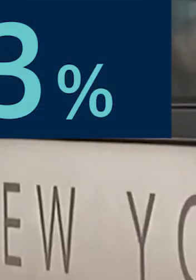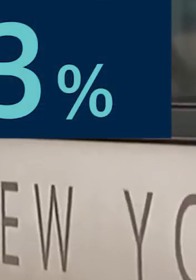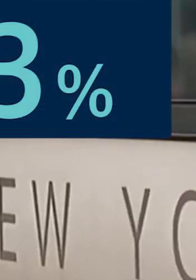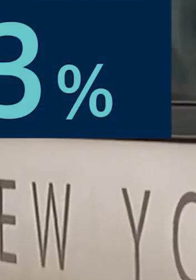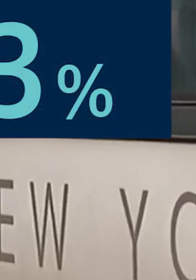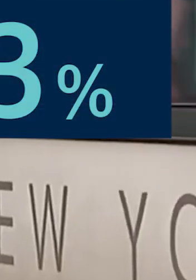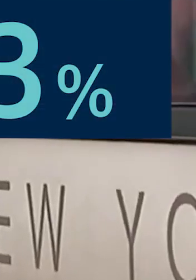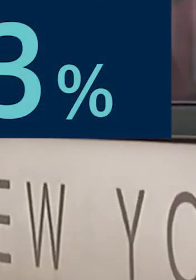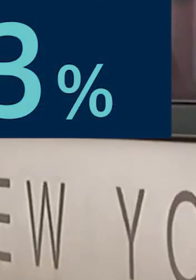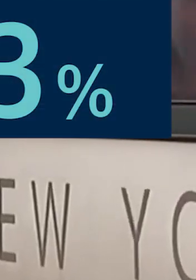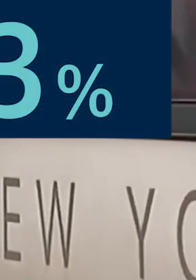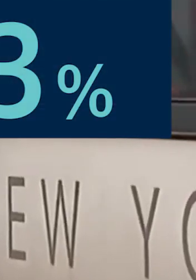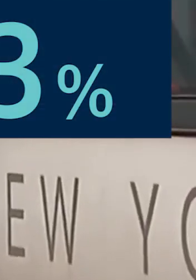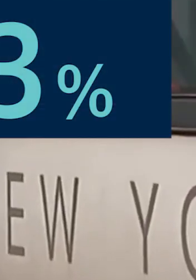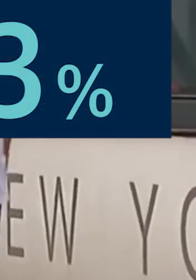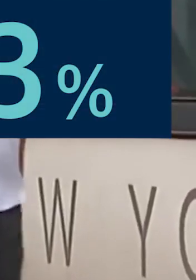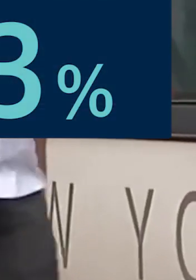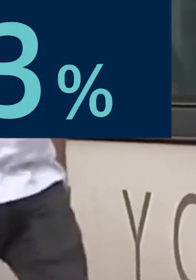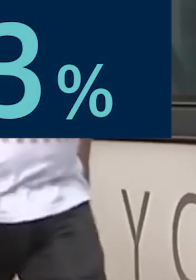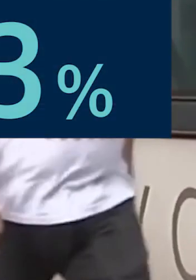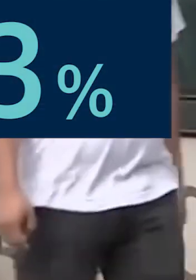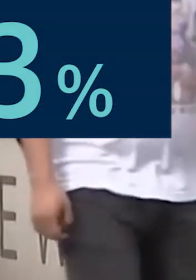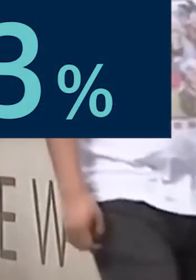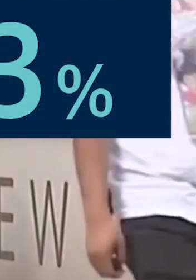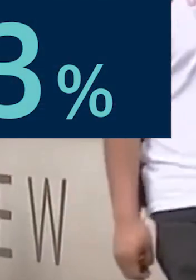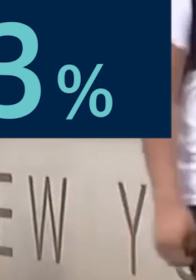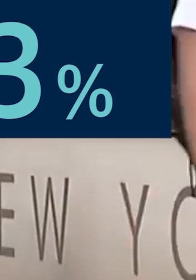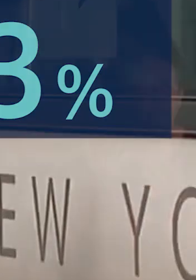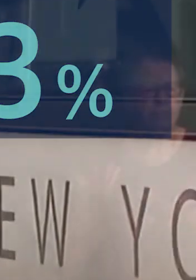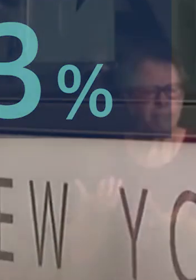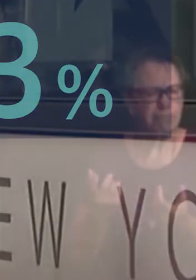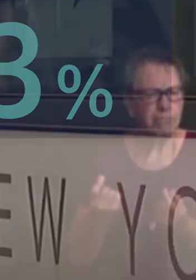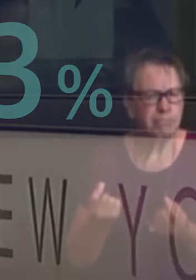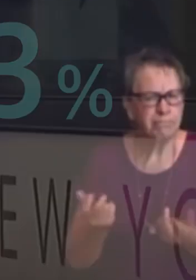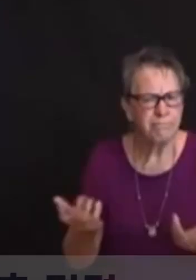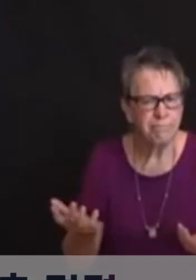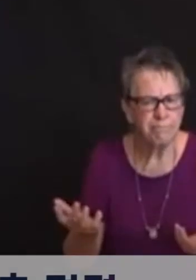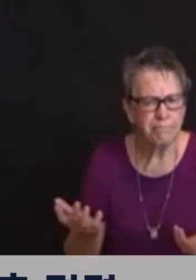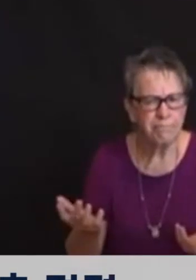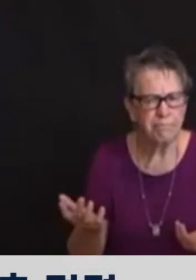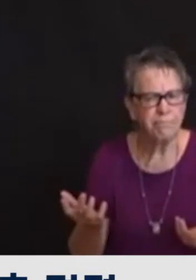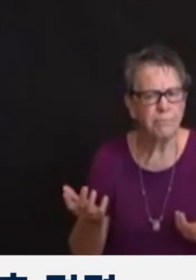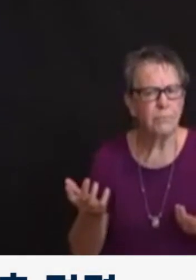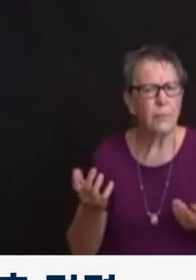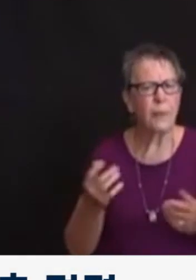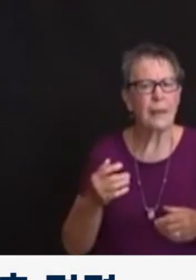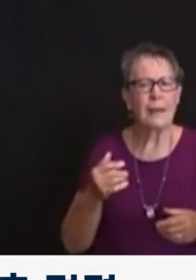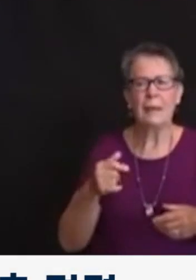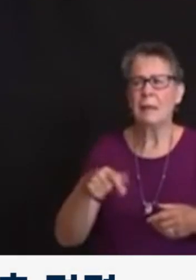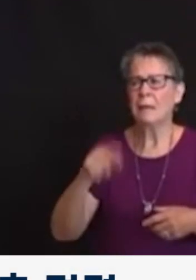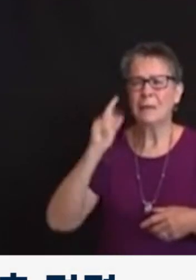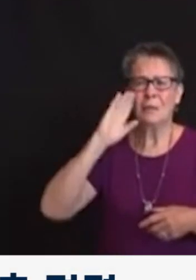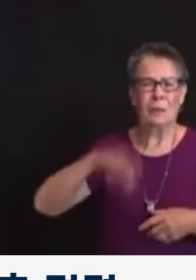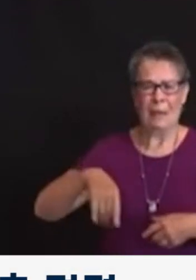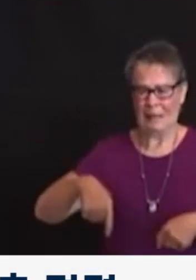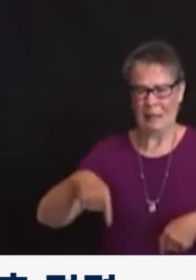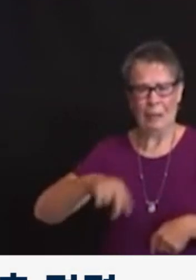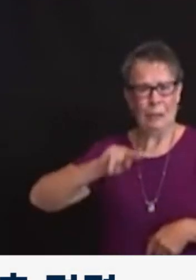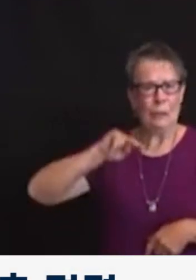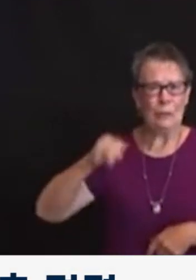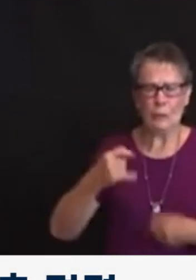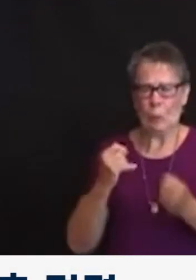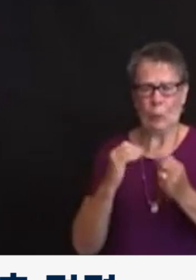63% 가 접종을 마친 것으로 보고 되었습니다 한편 오네 필 머피 뉴저지 주지사 역시 모든 교직원 포함